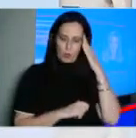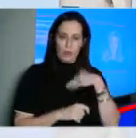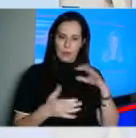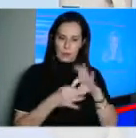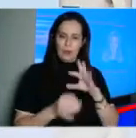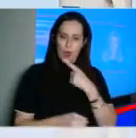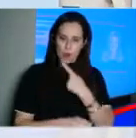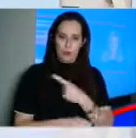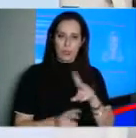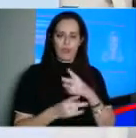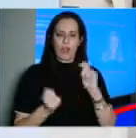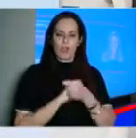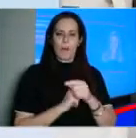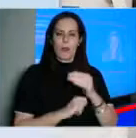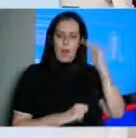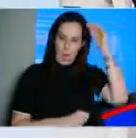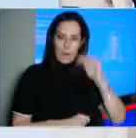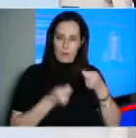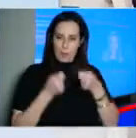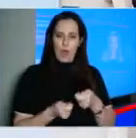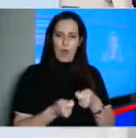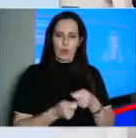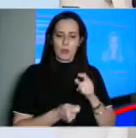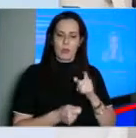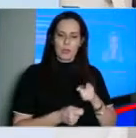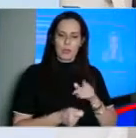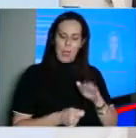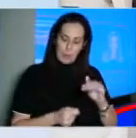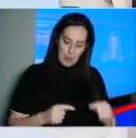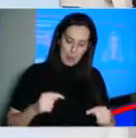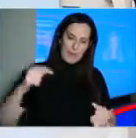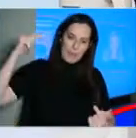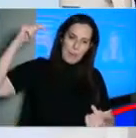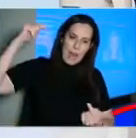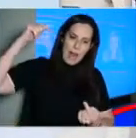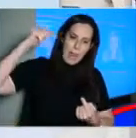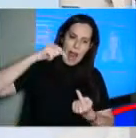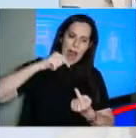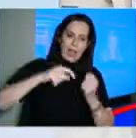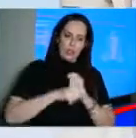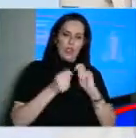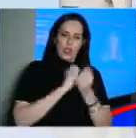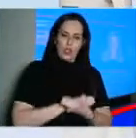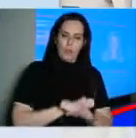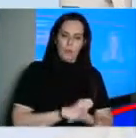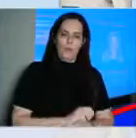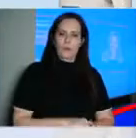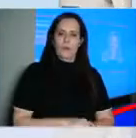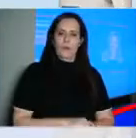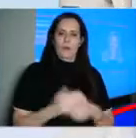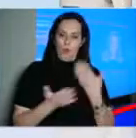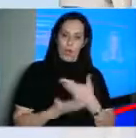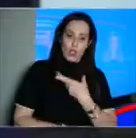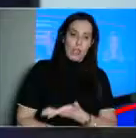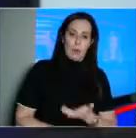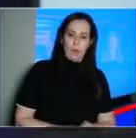מתחברת למה שאת אומרת. אי אפשר לשנות מלמעלה ולכפות עליי למטה. צריך גם מלמטה וגם מלמעלה. גם וגם וגם וגם. הנה, עובדה שאני פה דרך